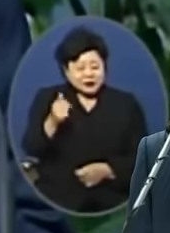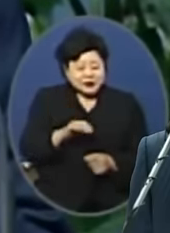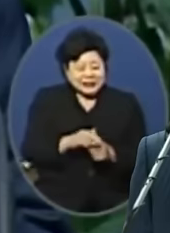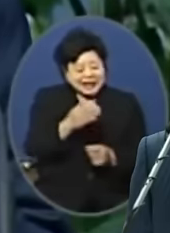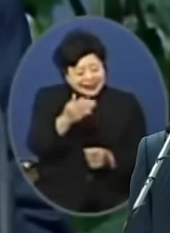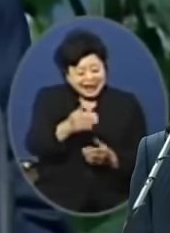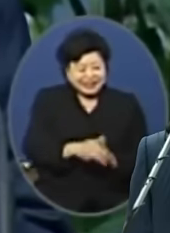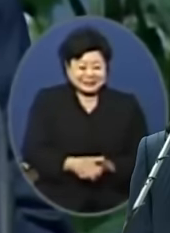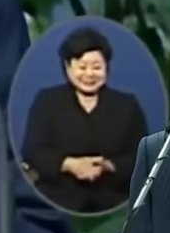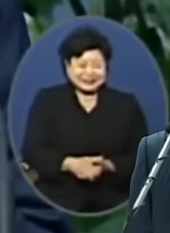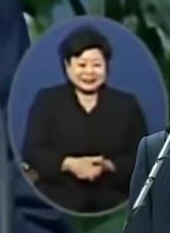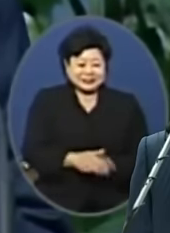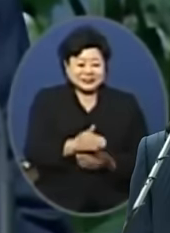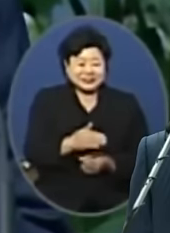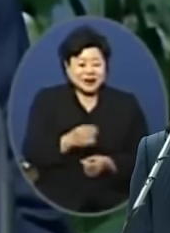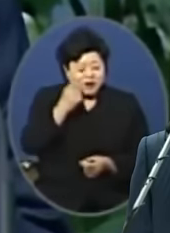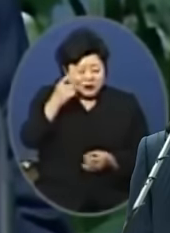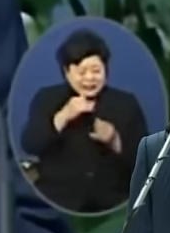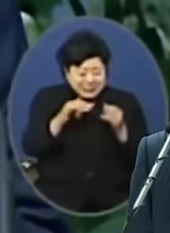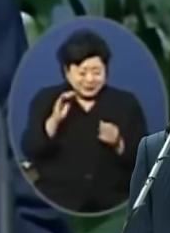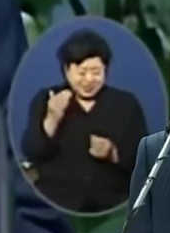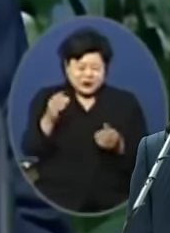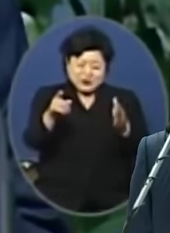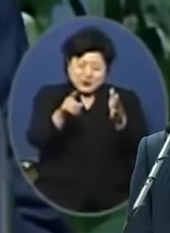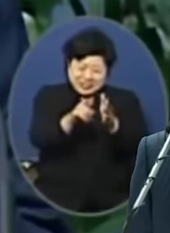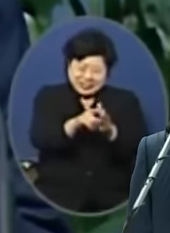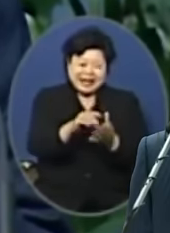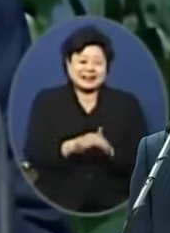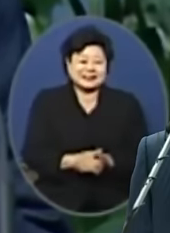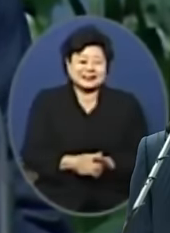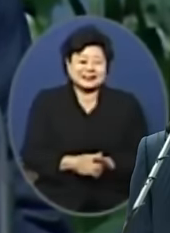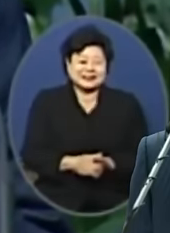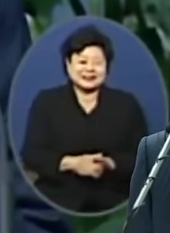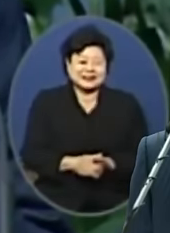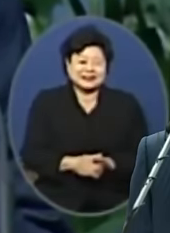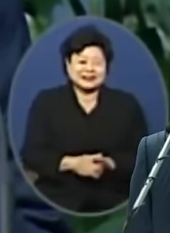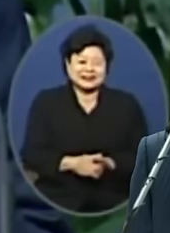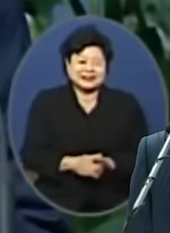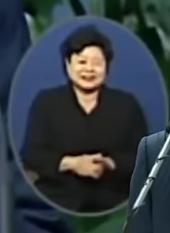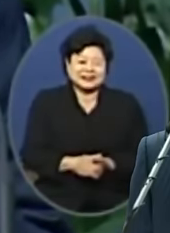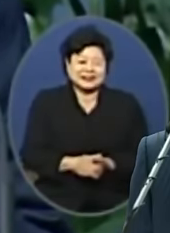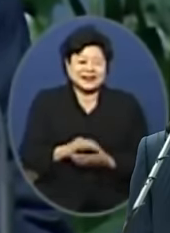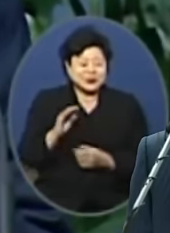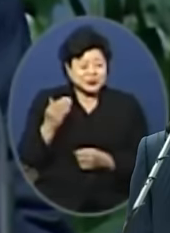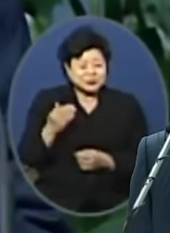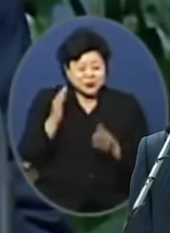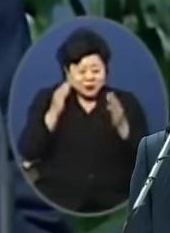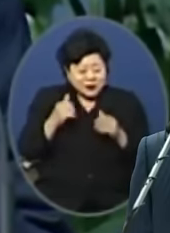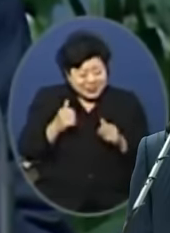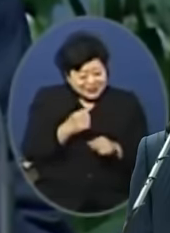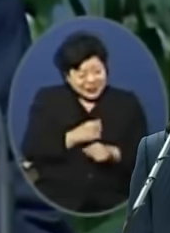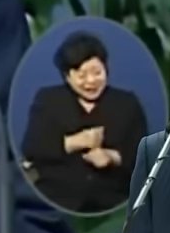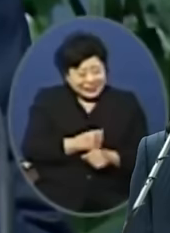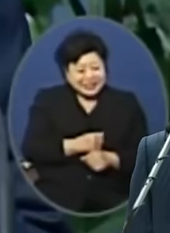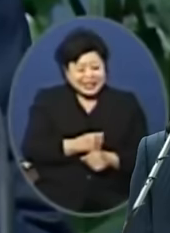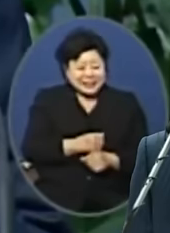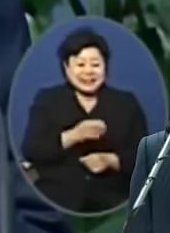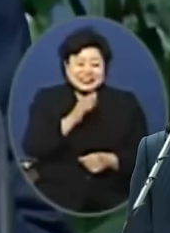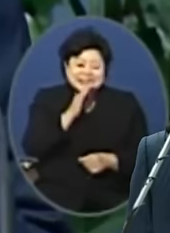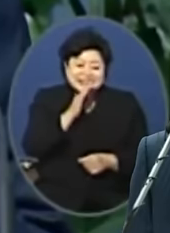사랑한다, 우리는 네가 훌륭한 사람이 될 줄 믿는다, 너 요사이 공부를 열심히 하니까